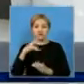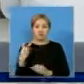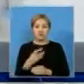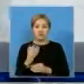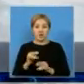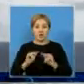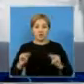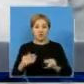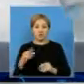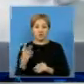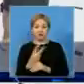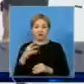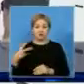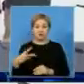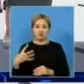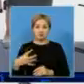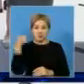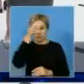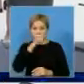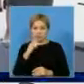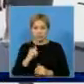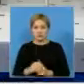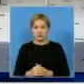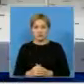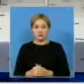учителей в 2 раза в 2024 году.